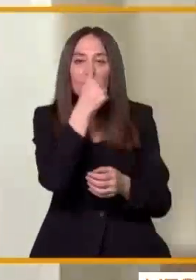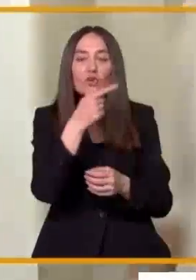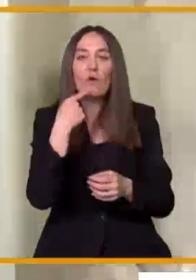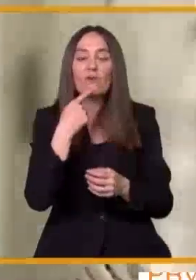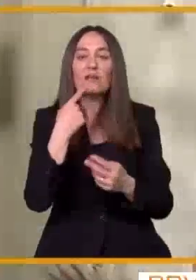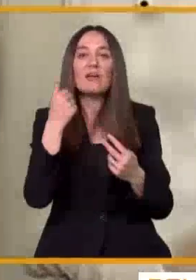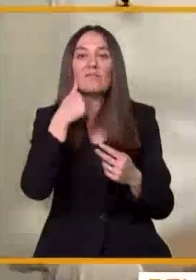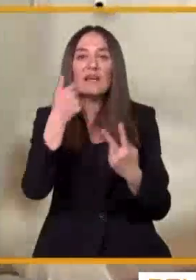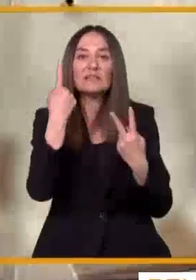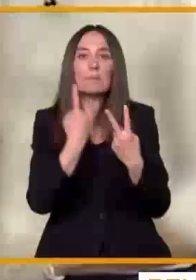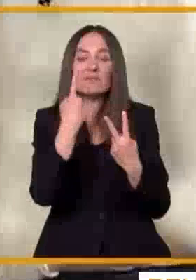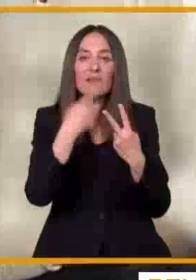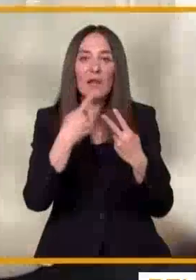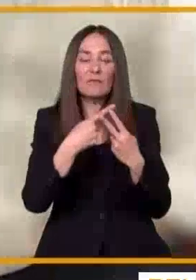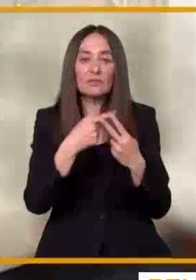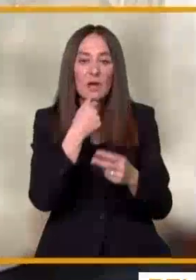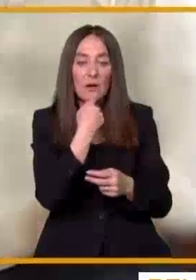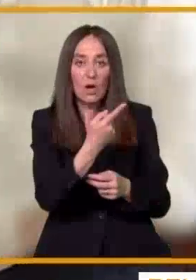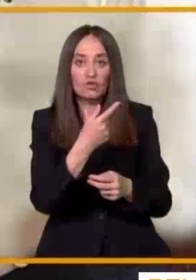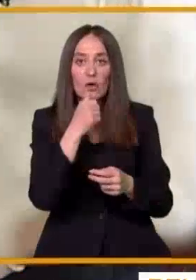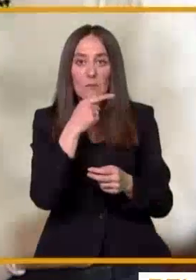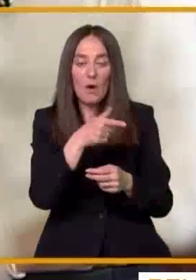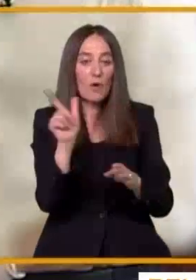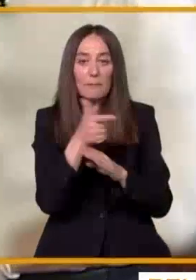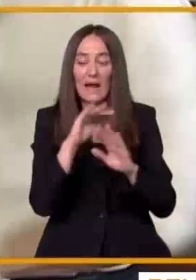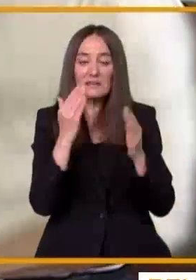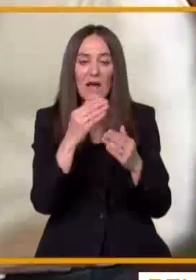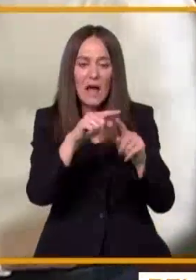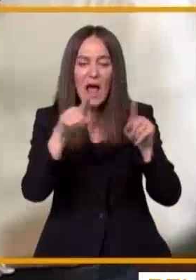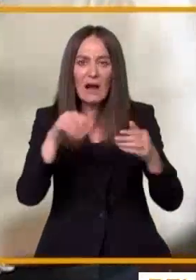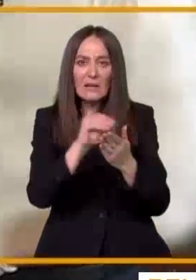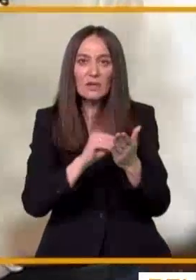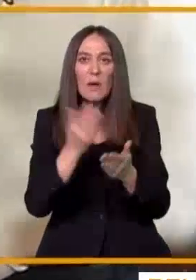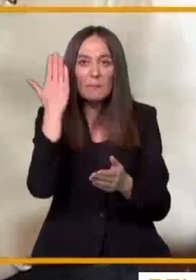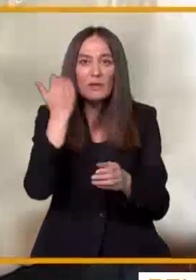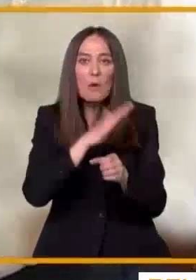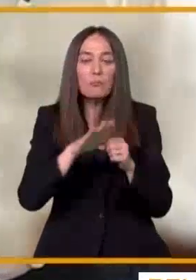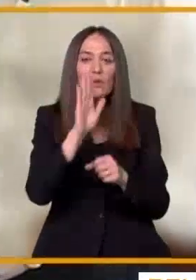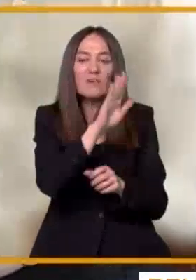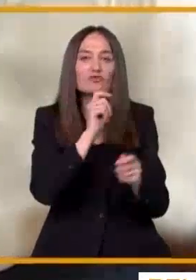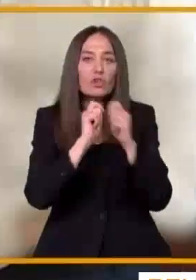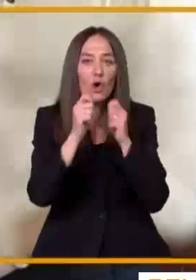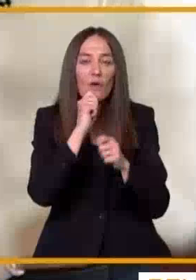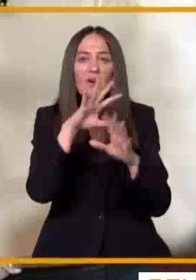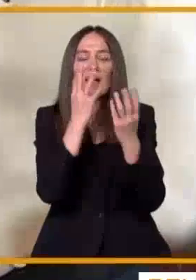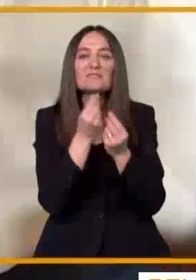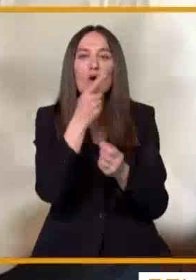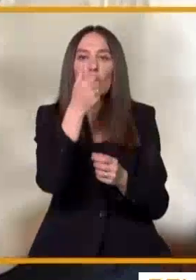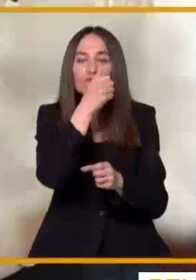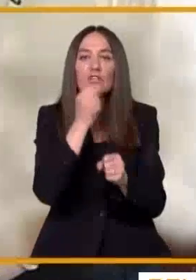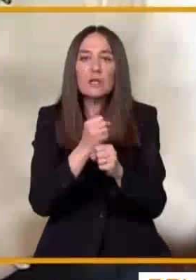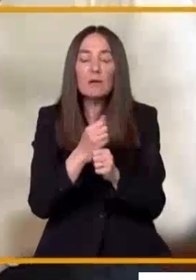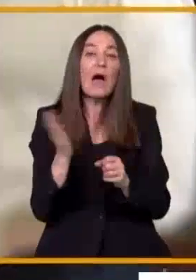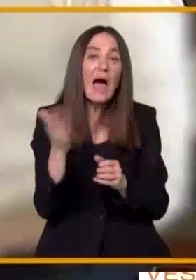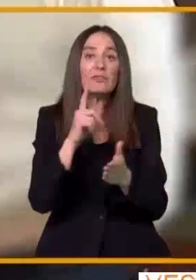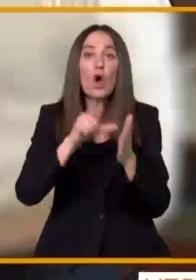prve televizije. Evo ova tabla, sada je trenutno prazna, međutim listovi prethodni su puni vaših dogovora, svega onoga što ste uradili. Ajte odmah